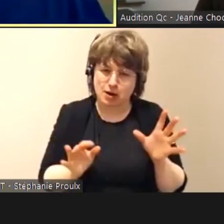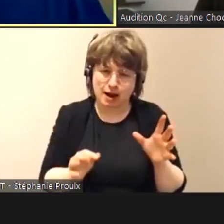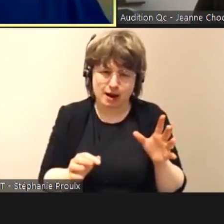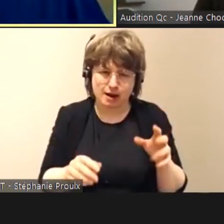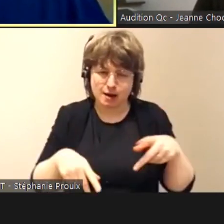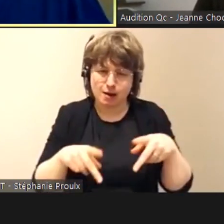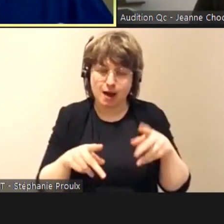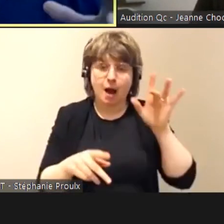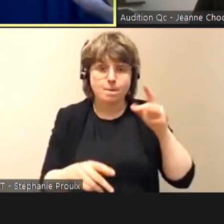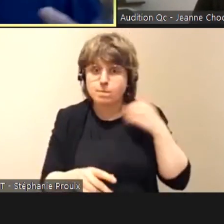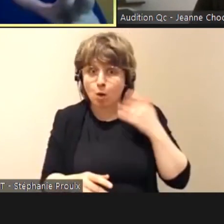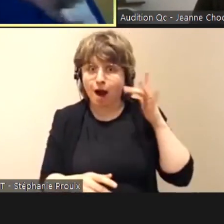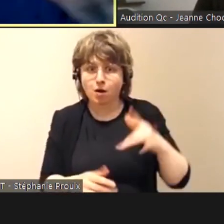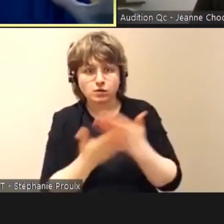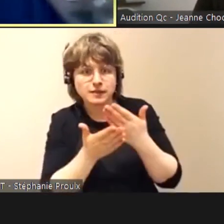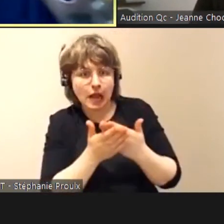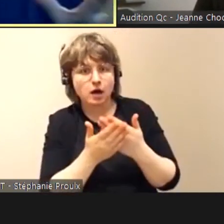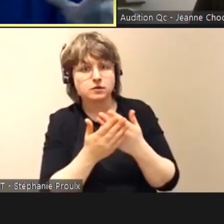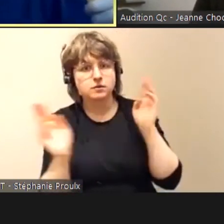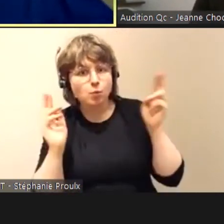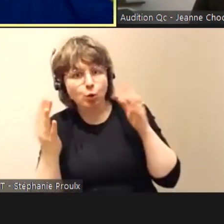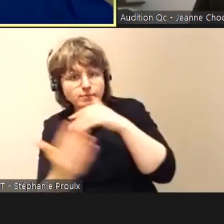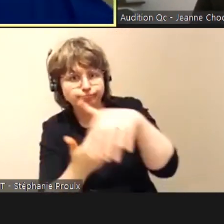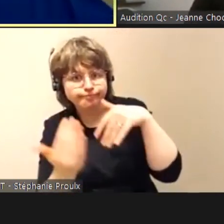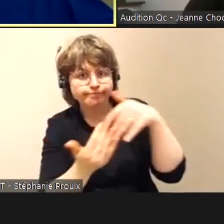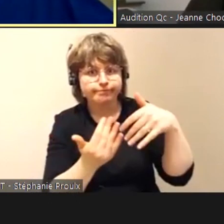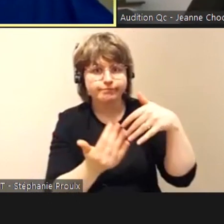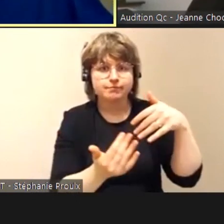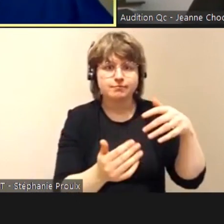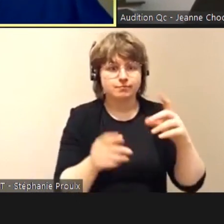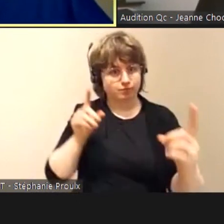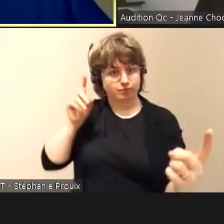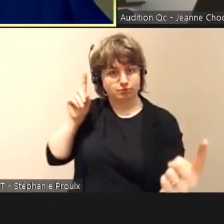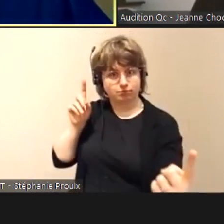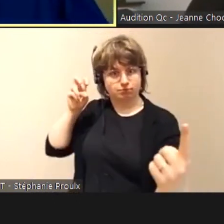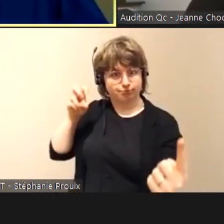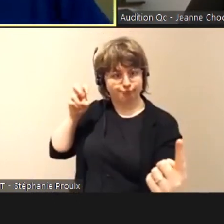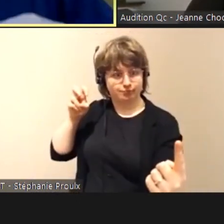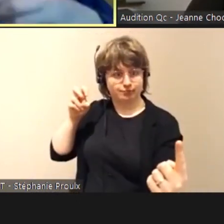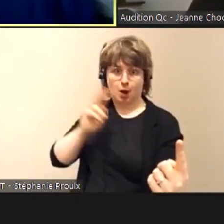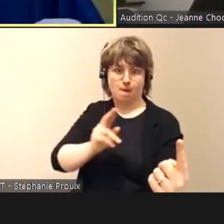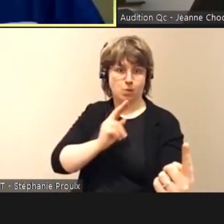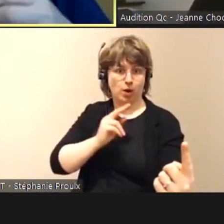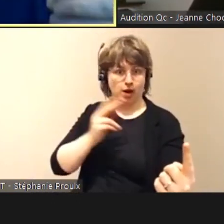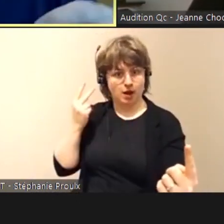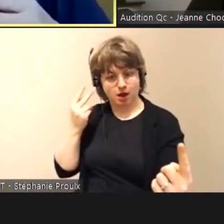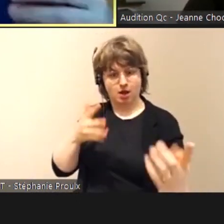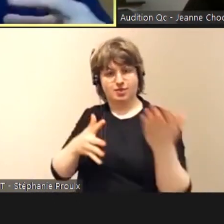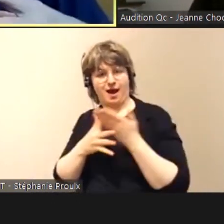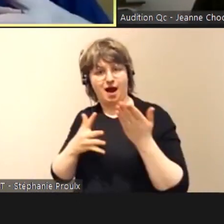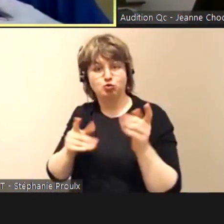y a du bruit dans la salle de classe. Le bruit se situe entre le professeur qui parle en avant et nous qui est assis en arrière. Il y a aussi